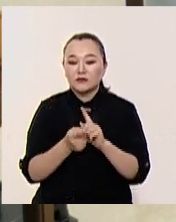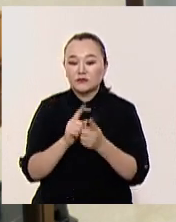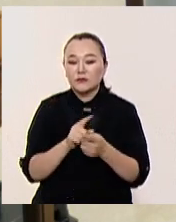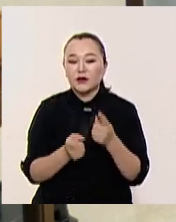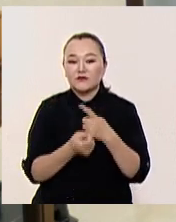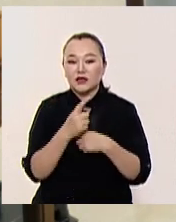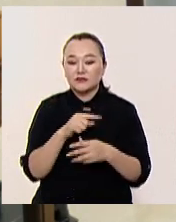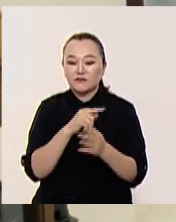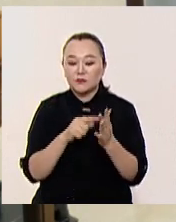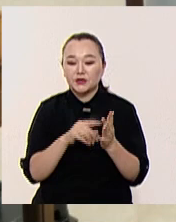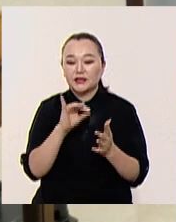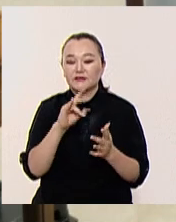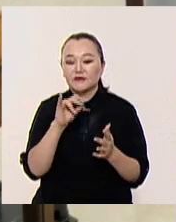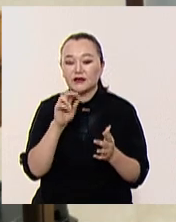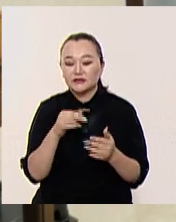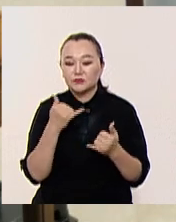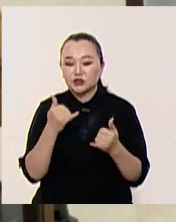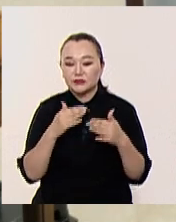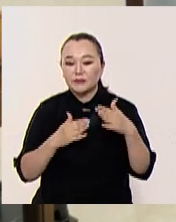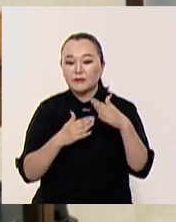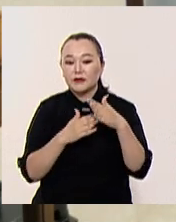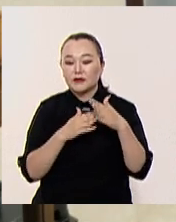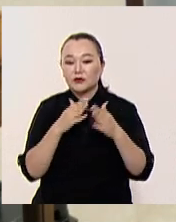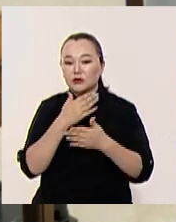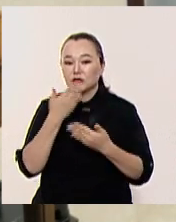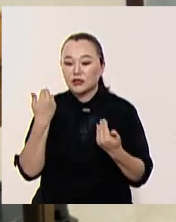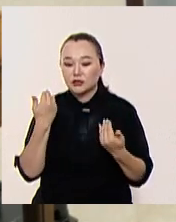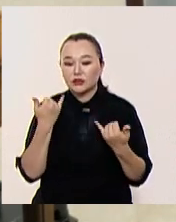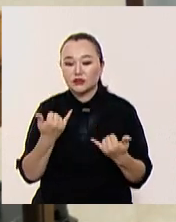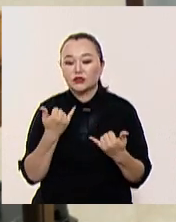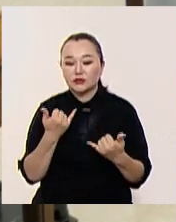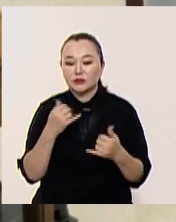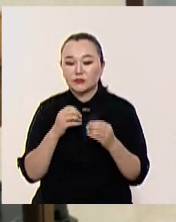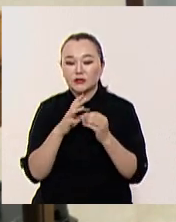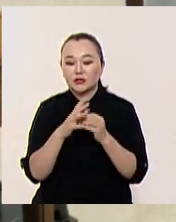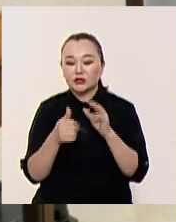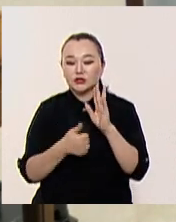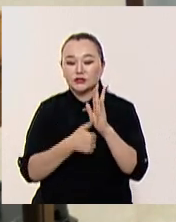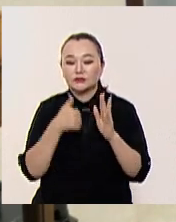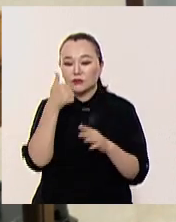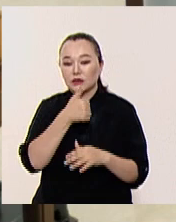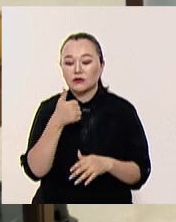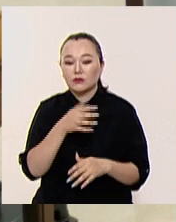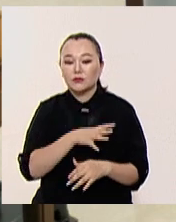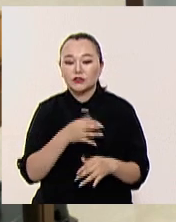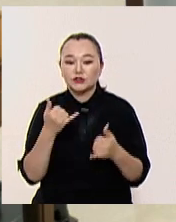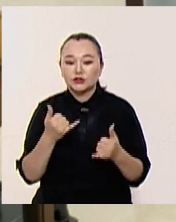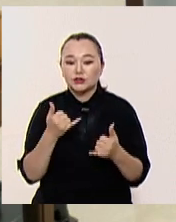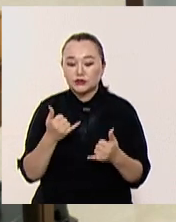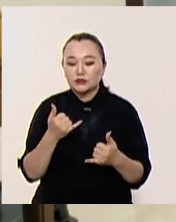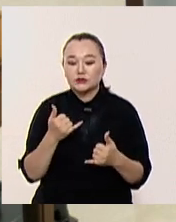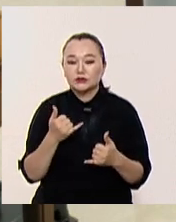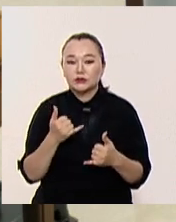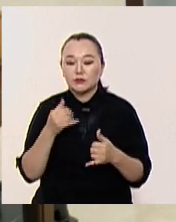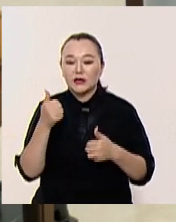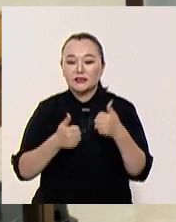вопросы. Инфляция, например, мы сейчас не на пике инфляции, но на пик был где-то в 15-16 годах. Сейчас она,